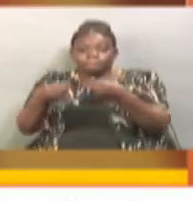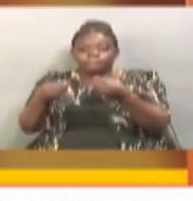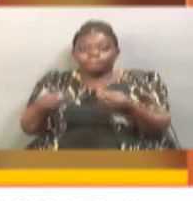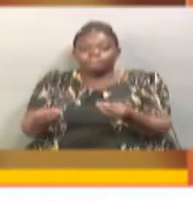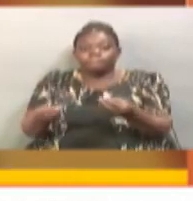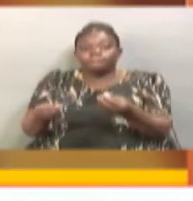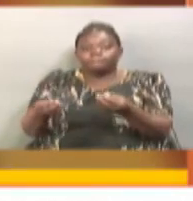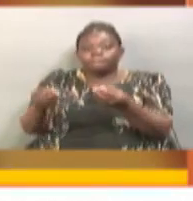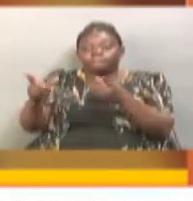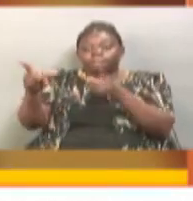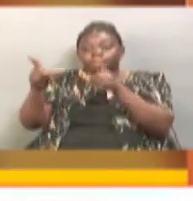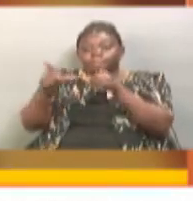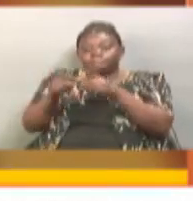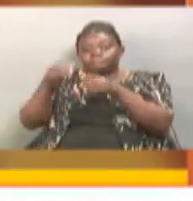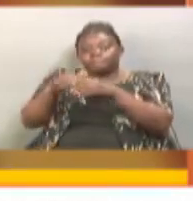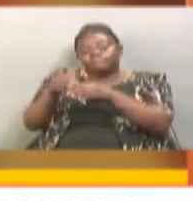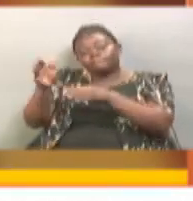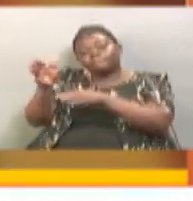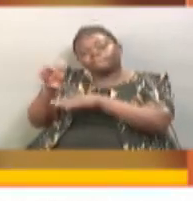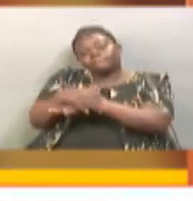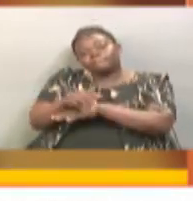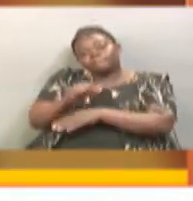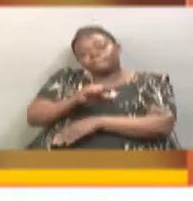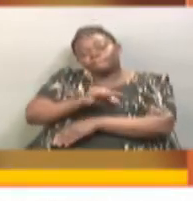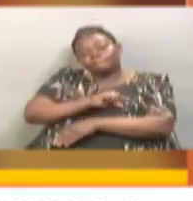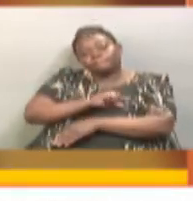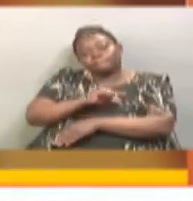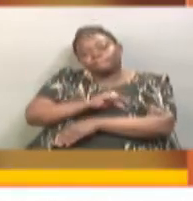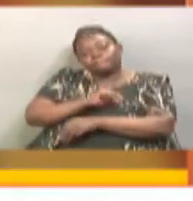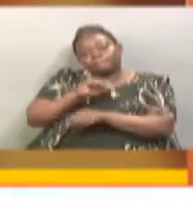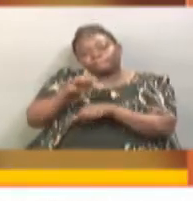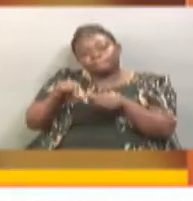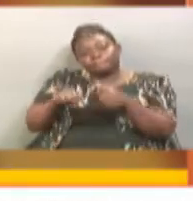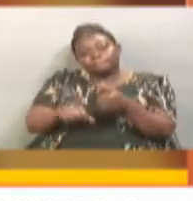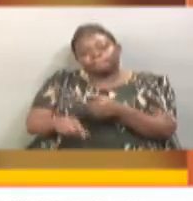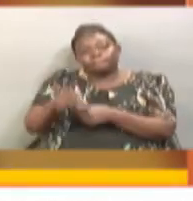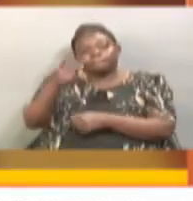ministry eyajenda bawera